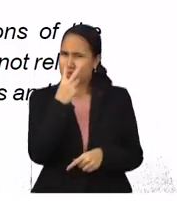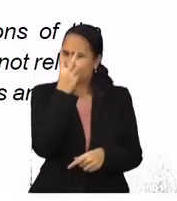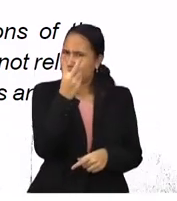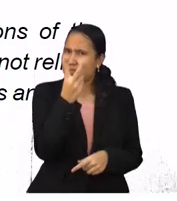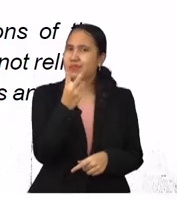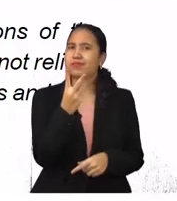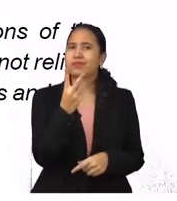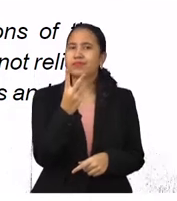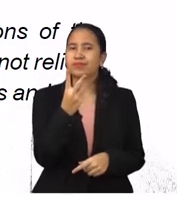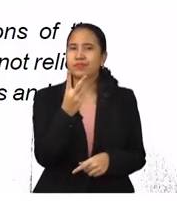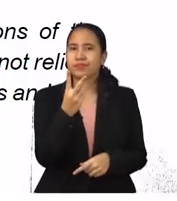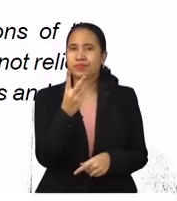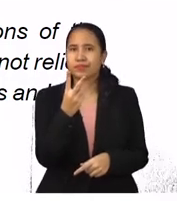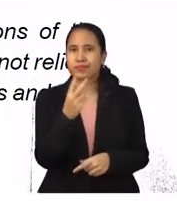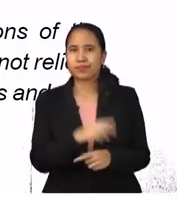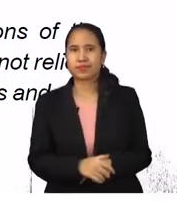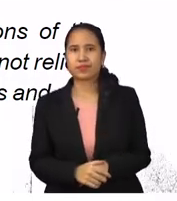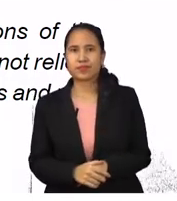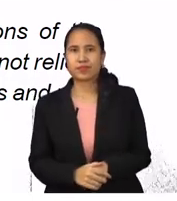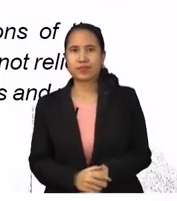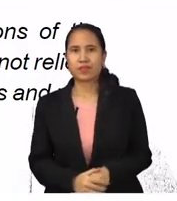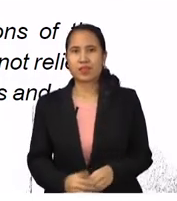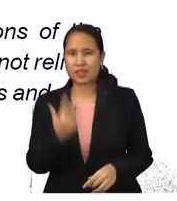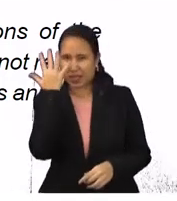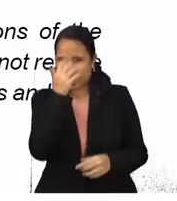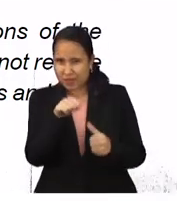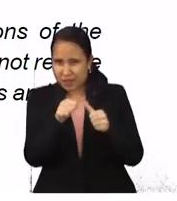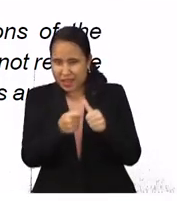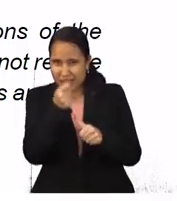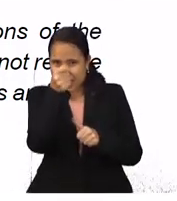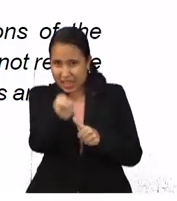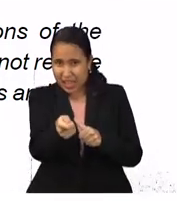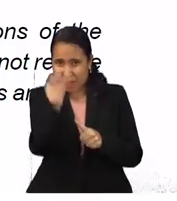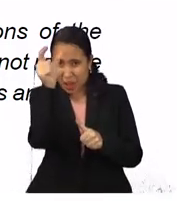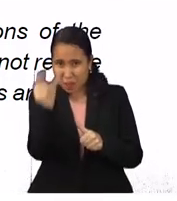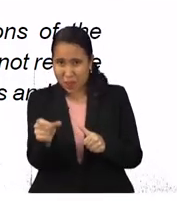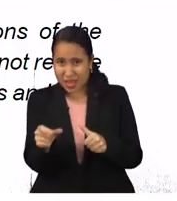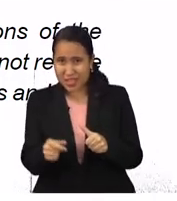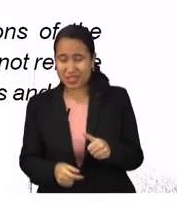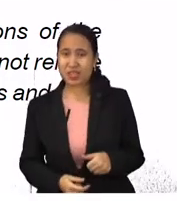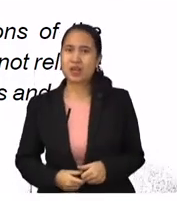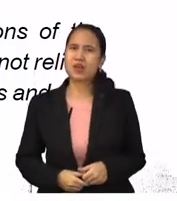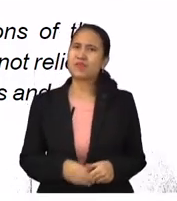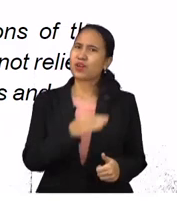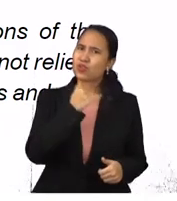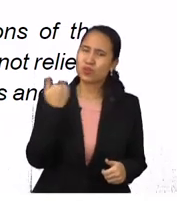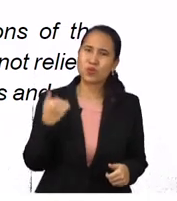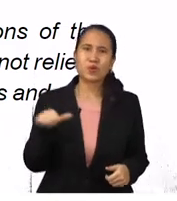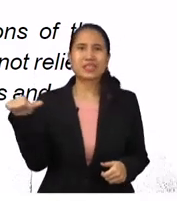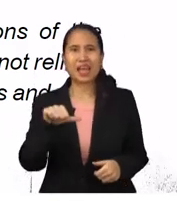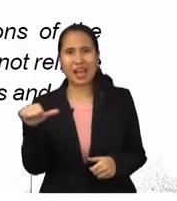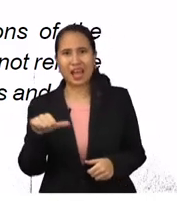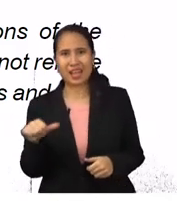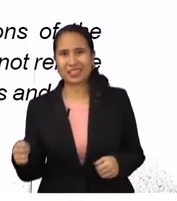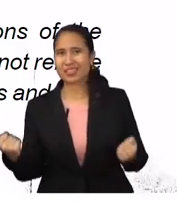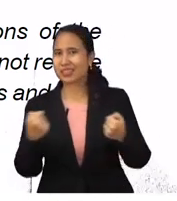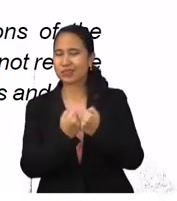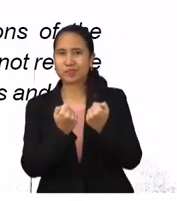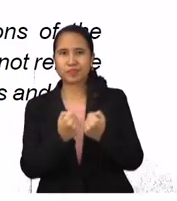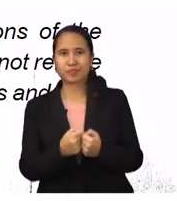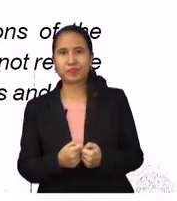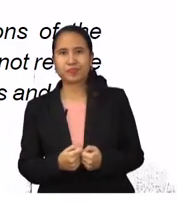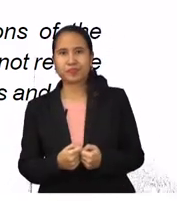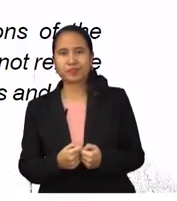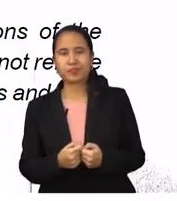dat immuniteiten en amnestieën verleend aan daders van moord en doodslag en aan hun superieuren